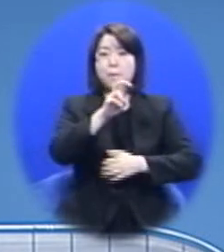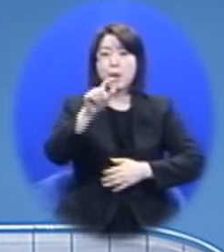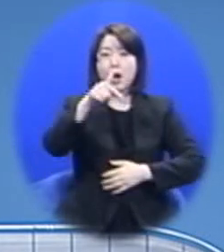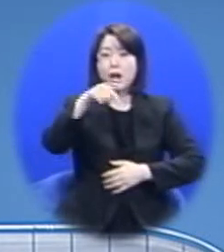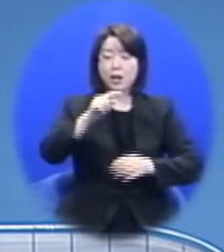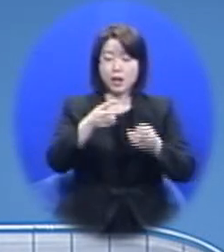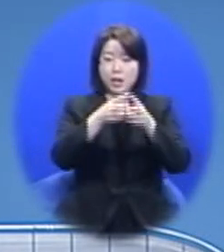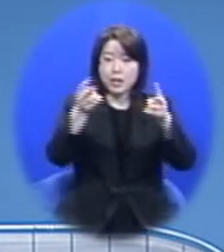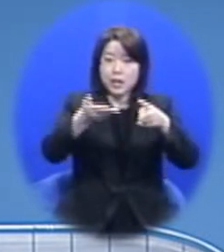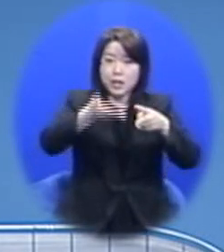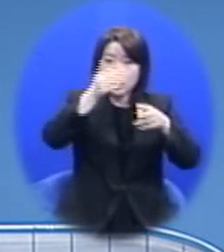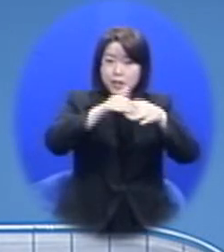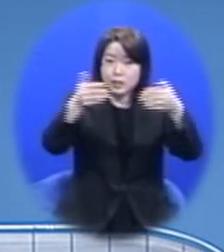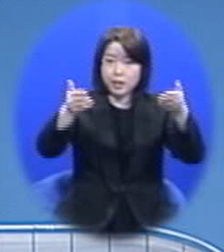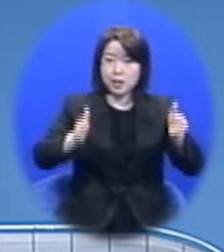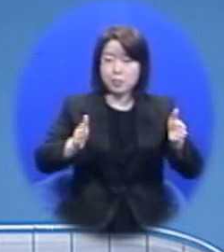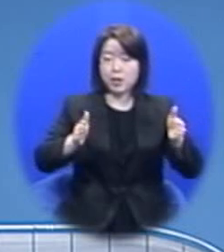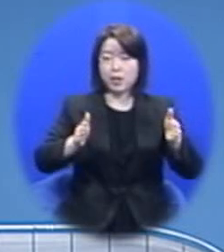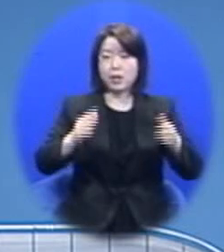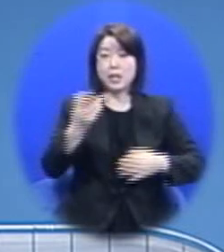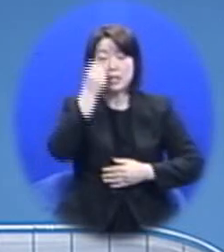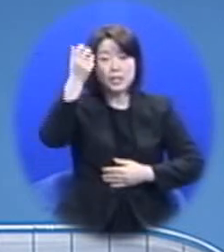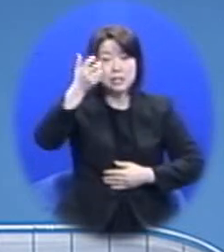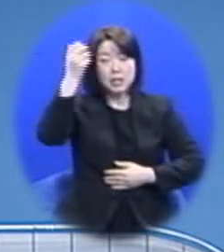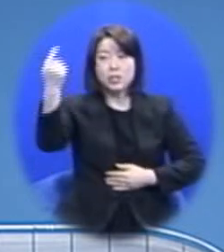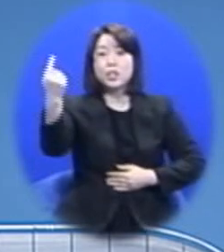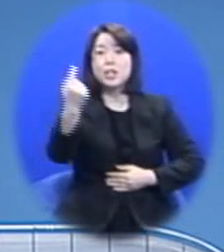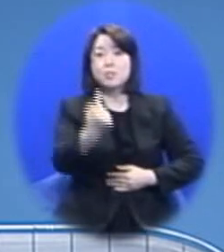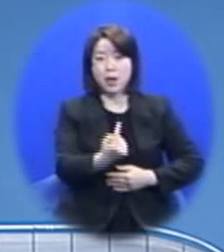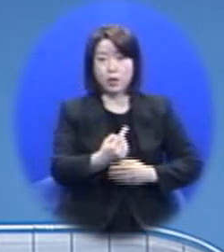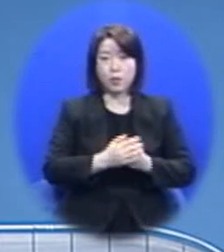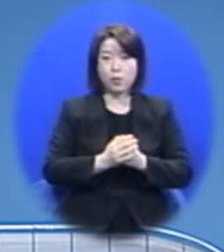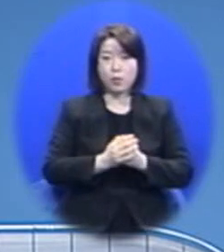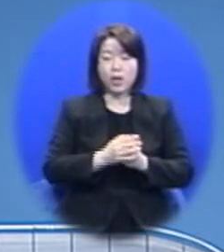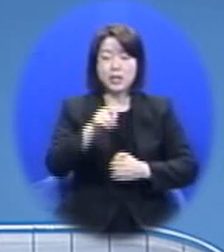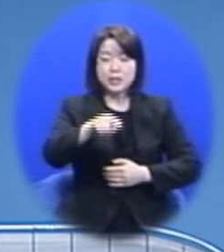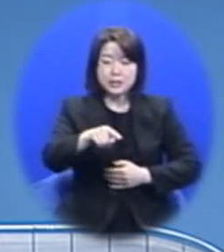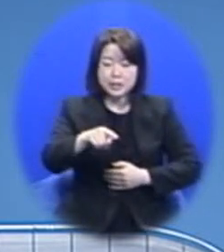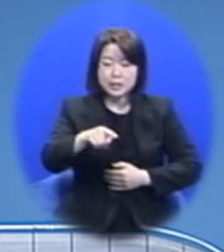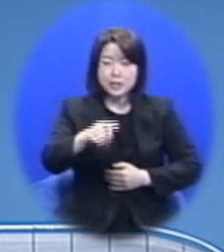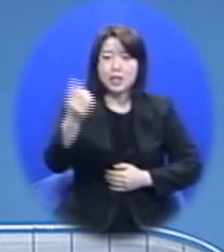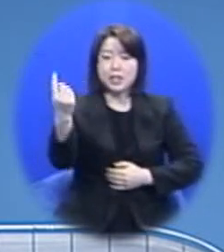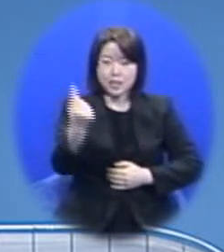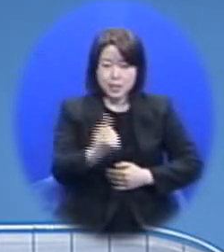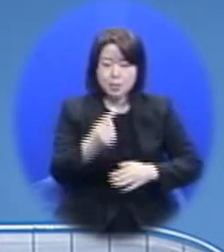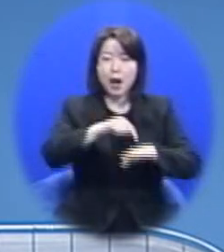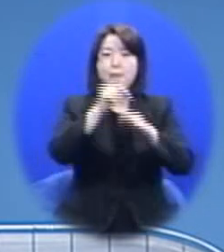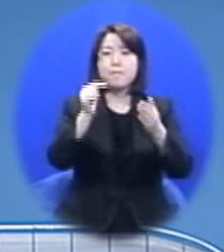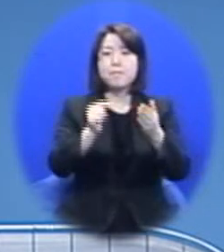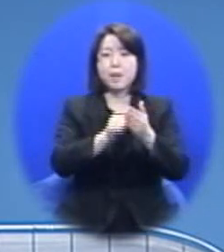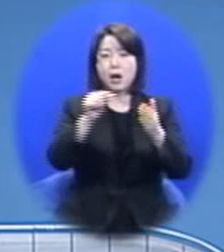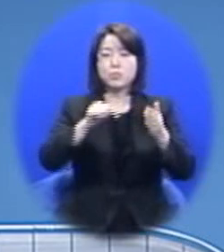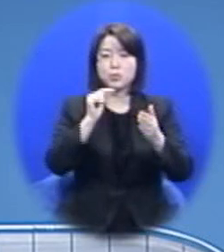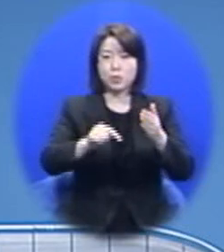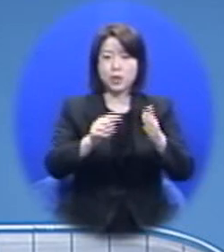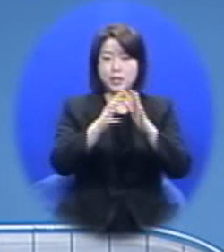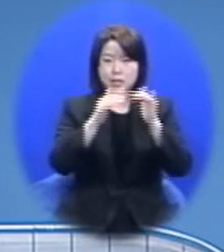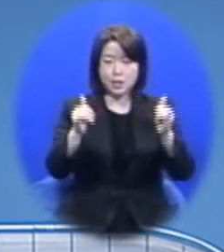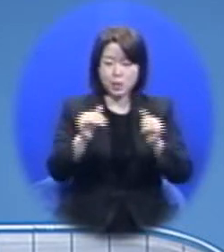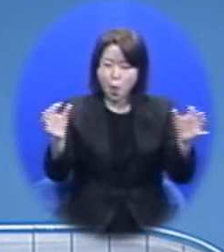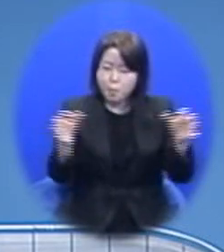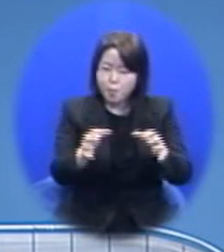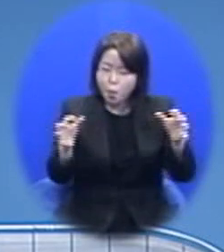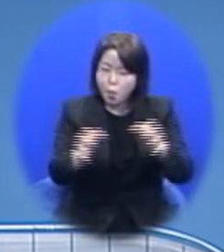임하셨고 그 성령이 임하신 그 사람들의 마음속에 모이고 싶은 열망이 일어났습니다.